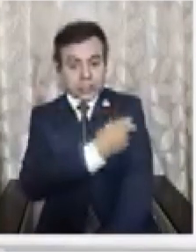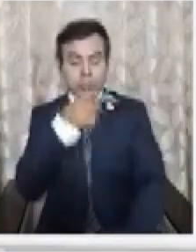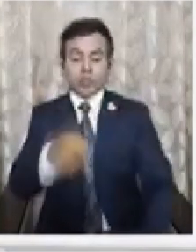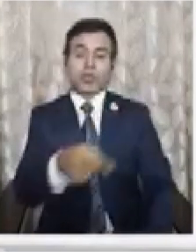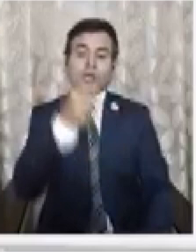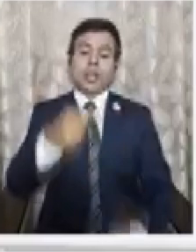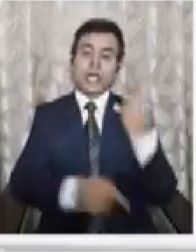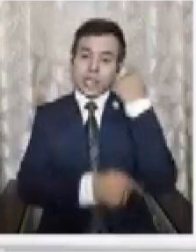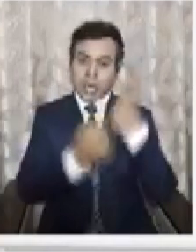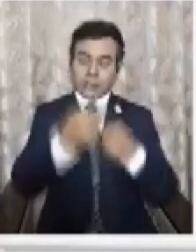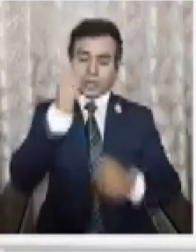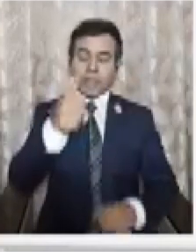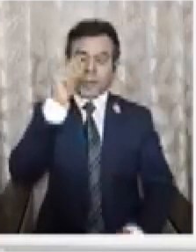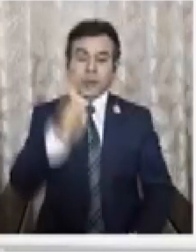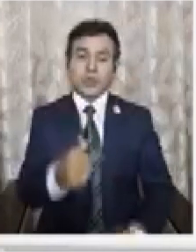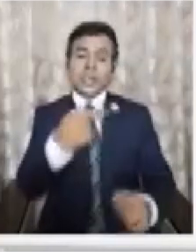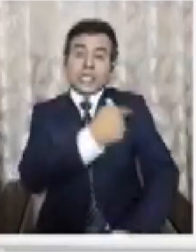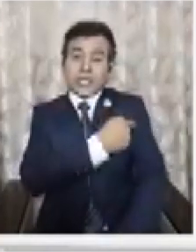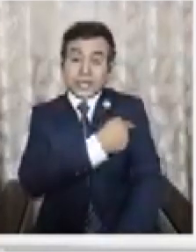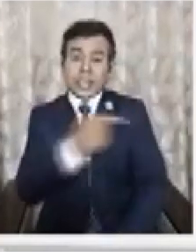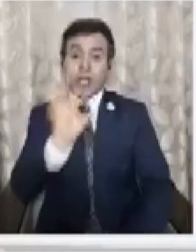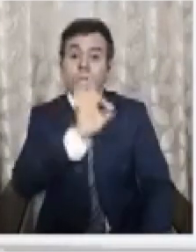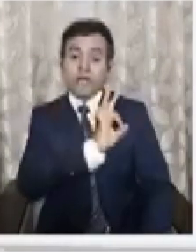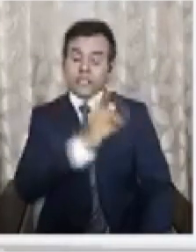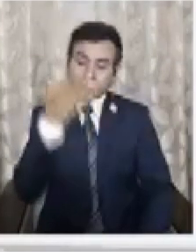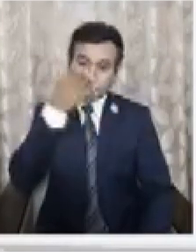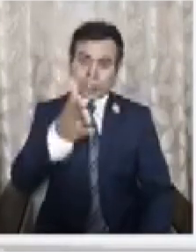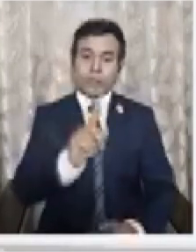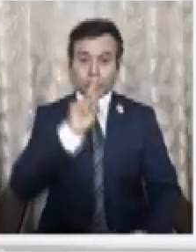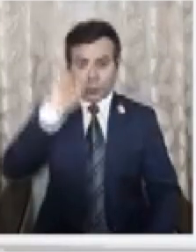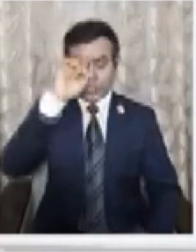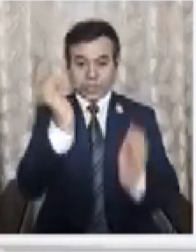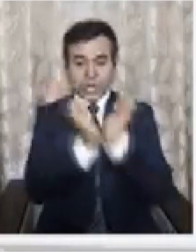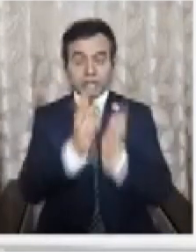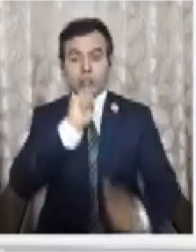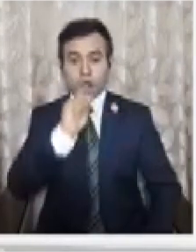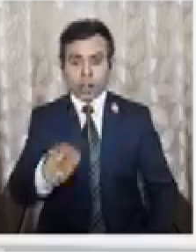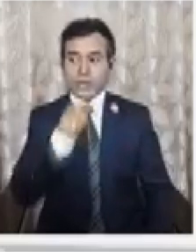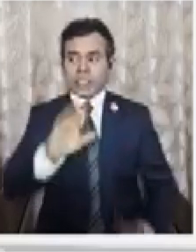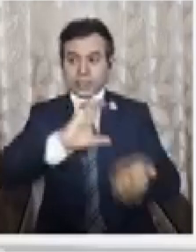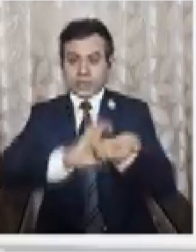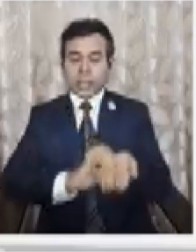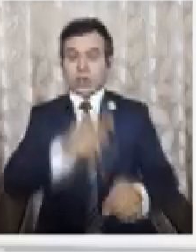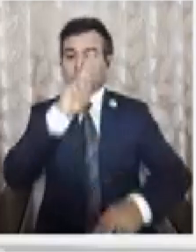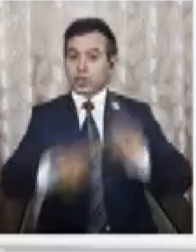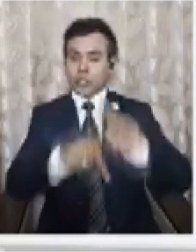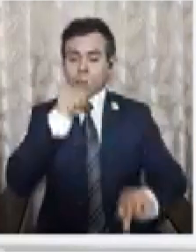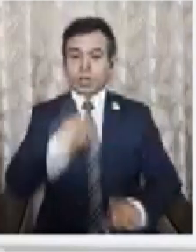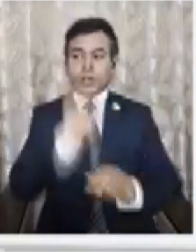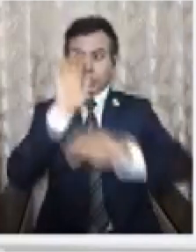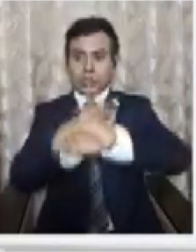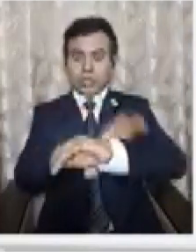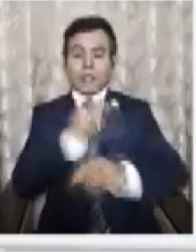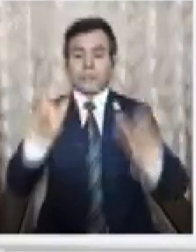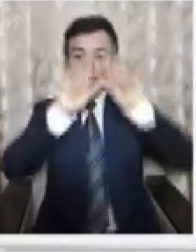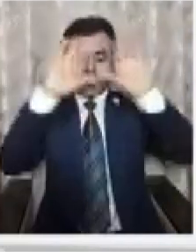সময়ে টিকা দেওয়ার জন্য নিকটস্থ টিকাদান কেন্দ্রে নিয়ে আসুন। বাংলাদেশ সরকারের মাননীয় প্রধানমন্ত্রীর দিক নির্দেশনায়